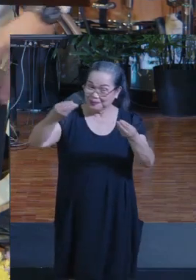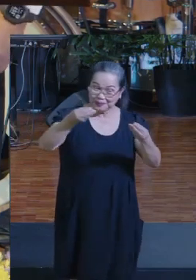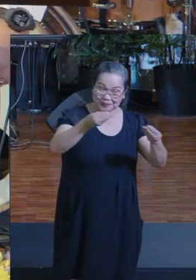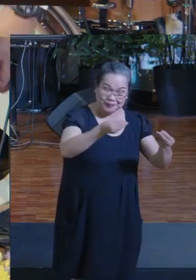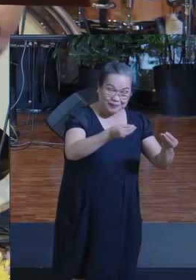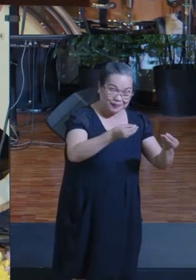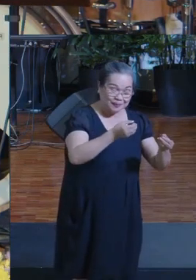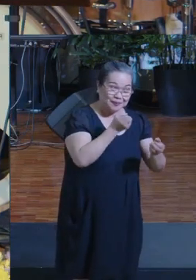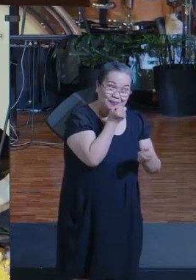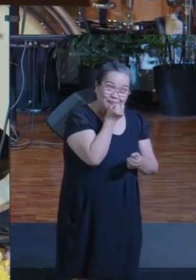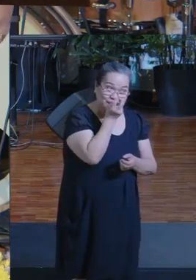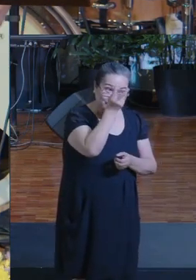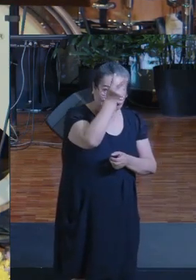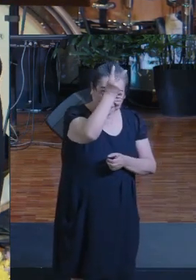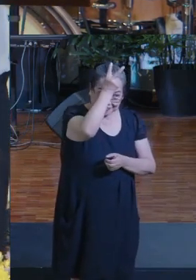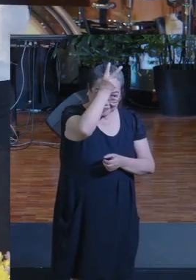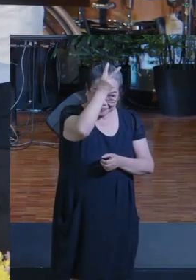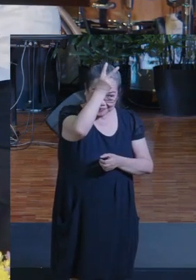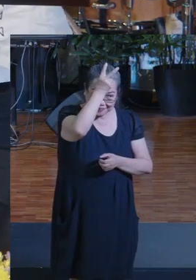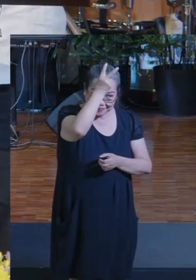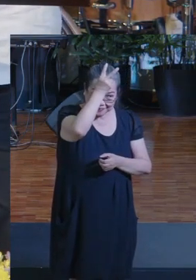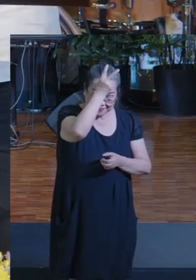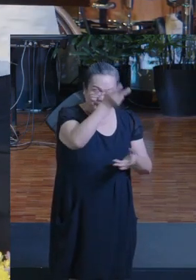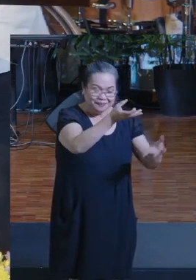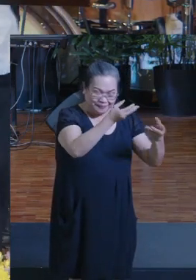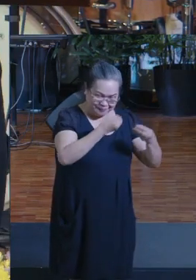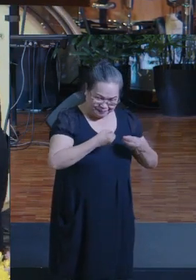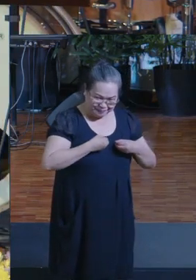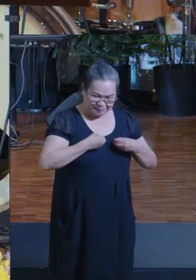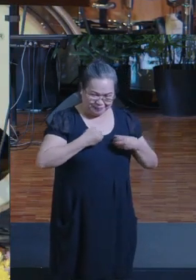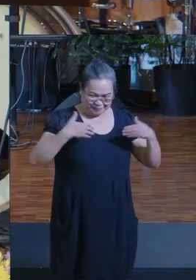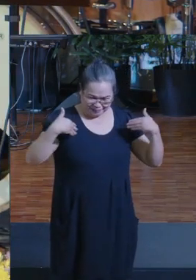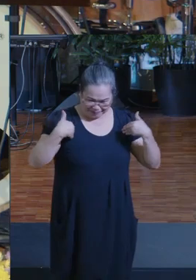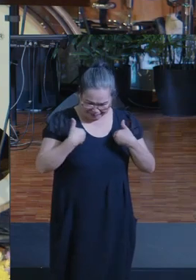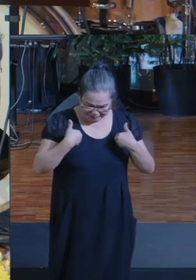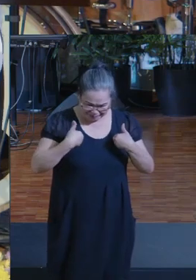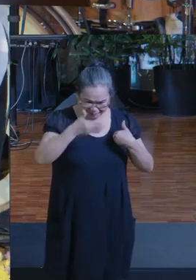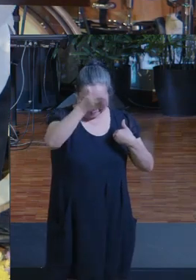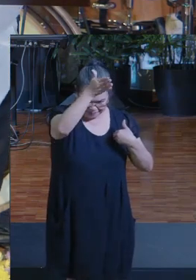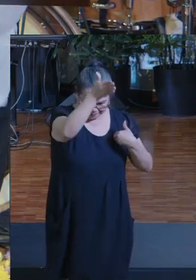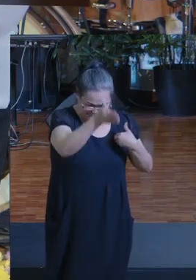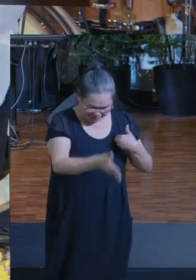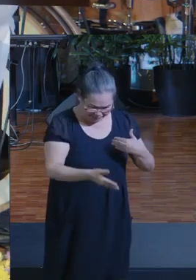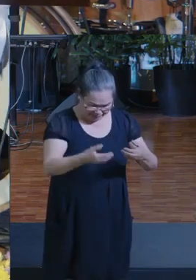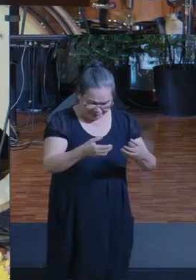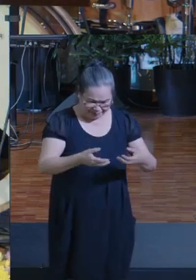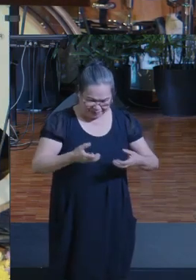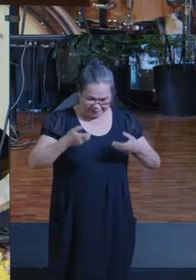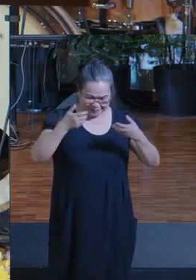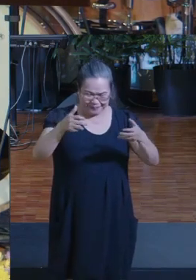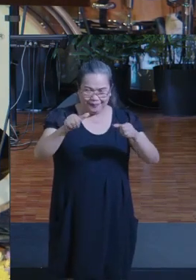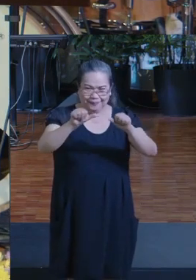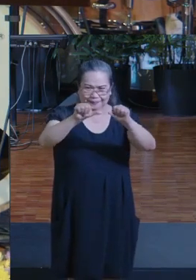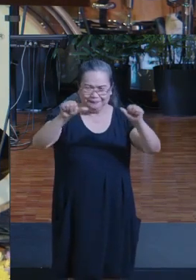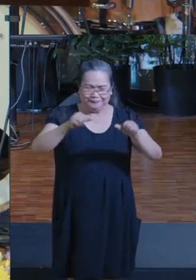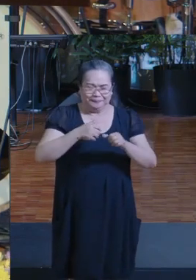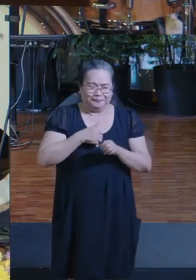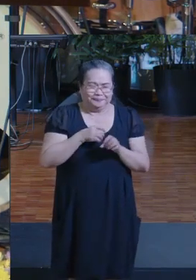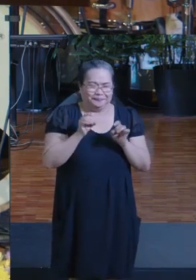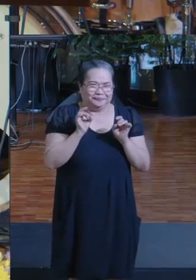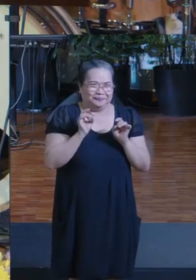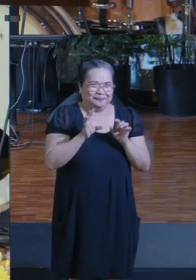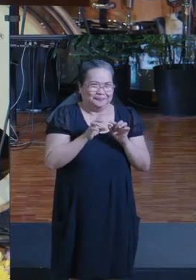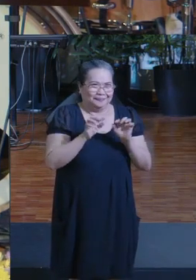female goat." Sa madaling salita, bigyan mo ako ng mga hayop, hatiin mo sa gitna yung mga hayop. Medyo kadiri po ng konti,